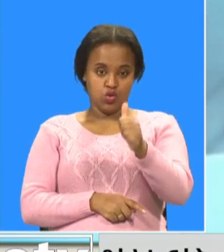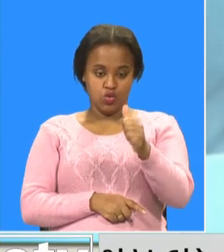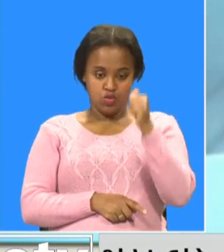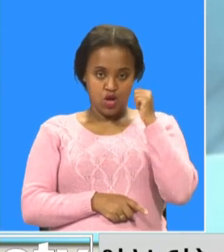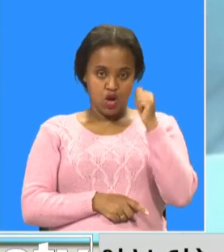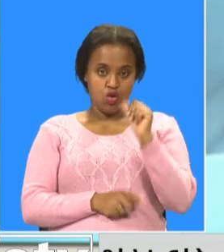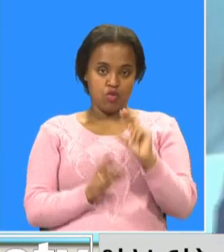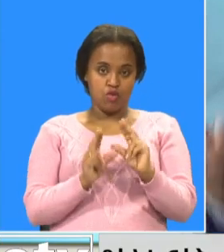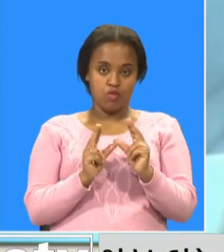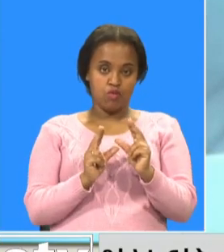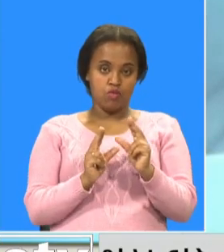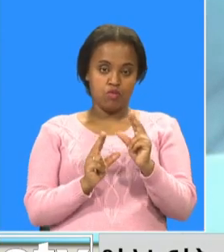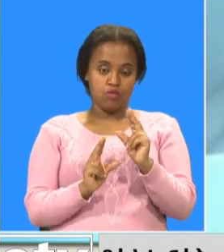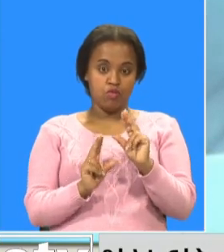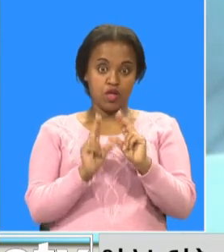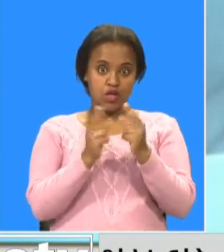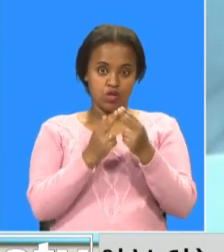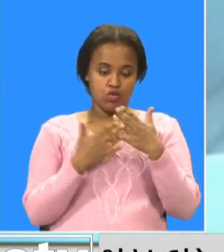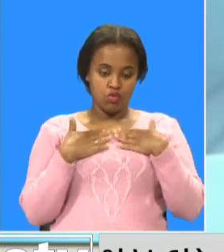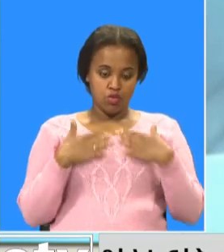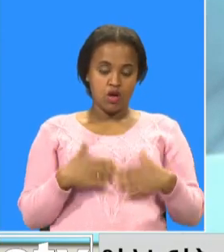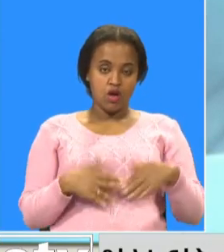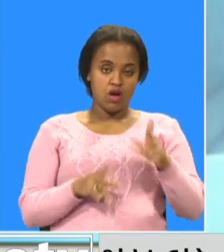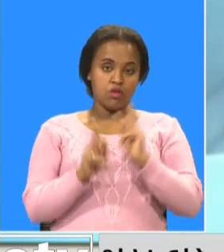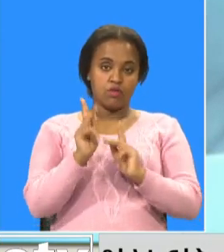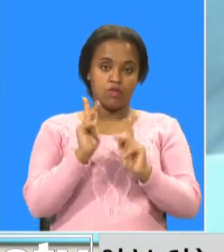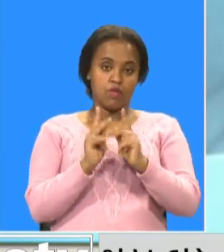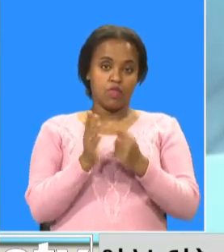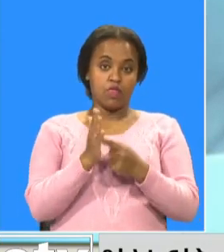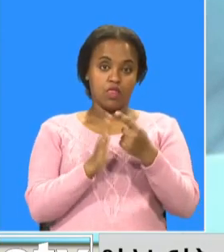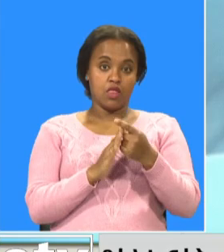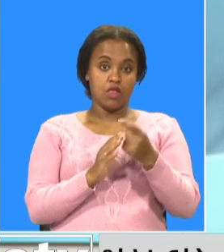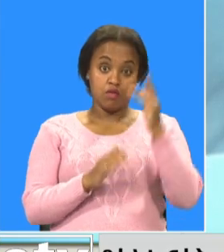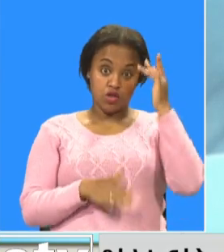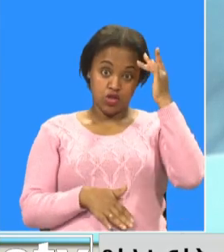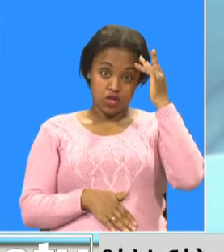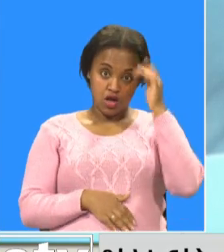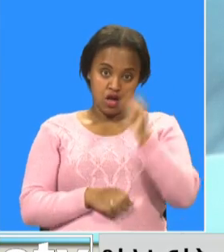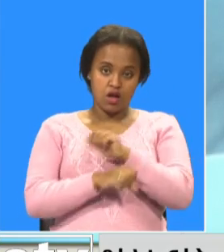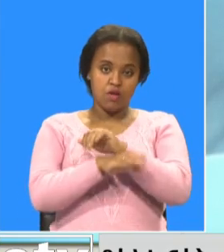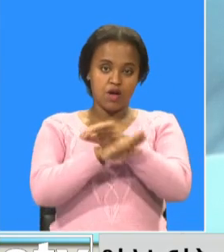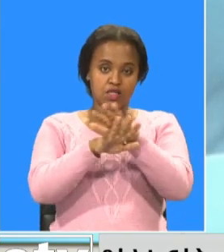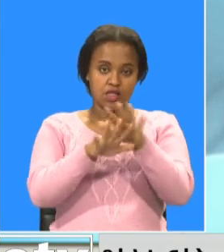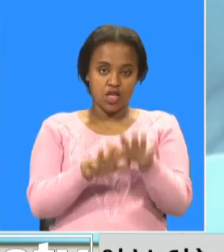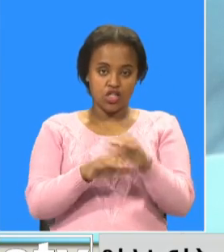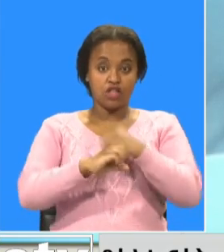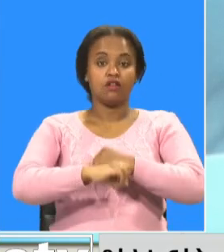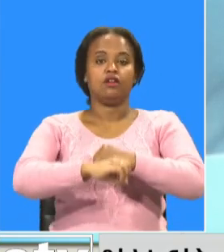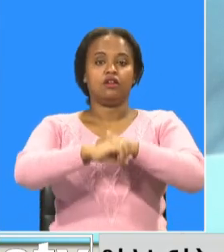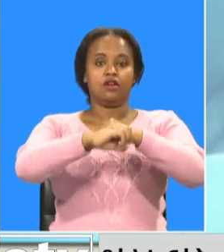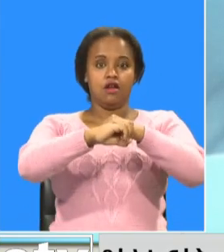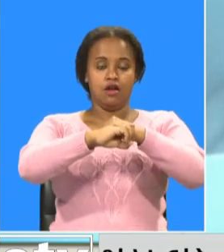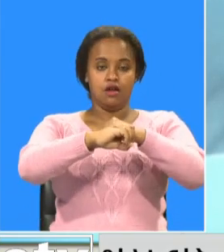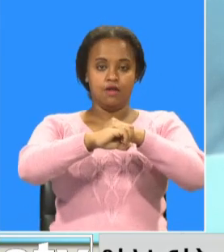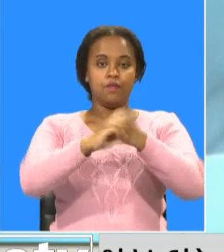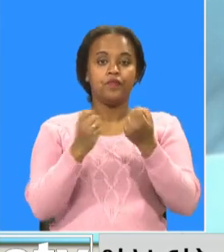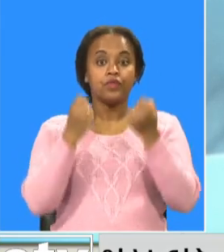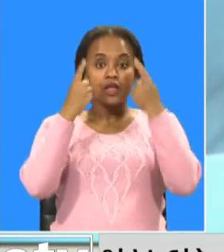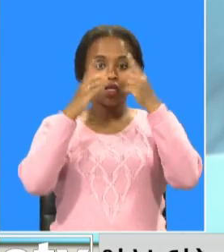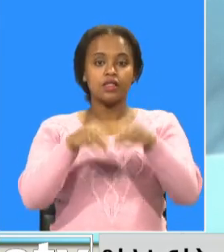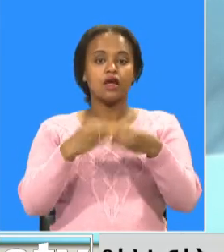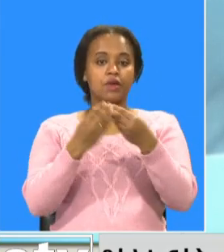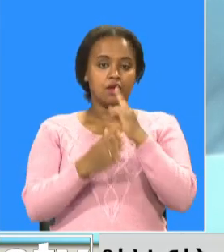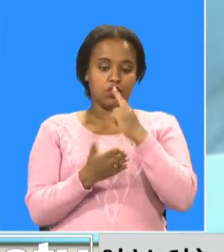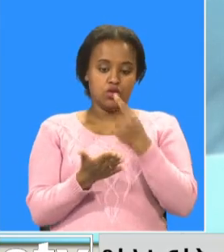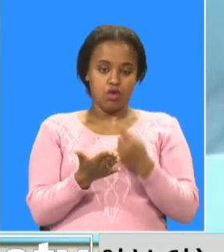ሌላውን የቤተሰቡ አካል ህብረተሰቡንም ይህን በሽታ ከማሰራጨት እንዲከላከል ግንዛቤ ለመስጠት